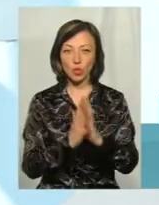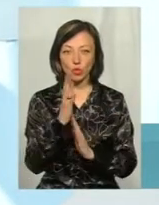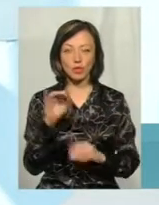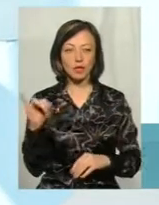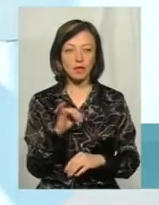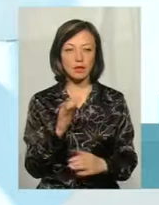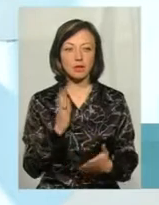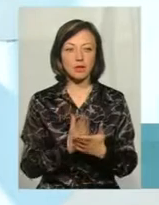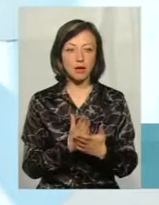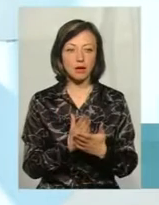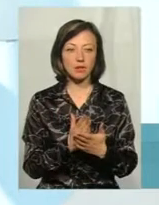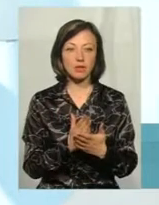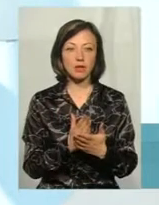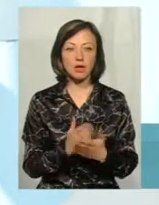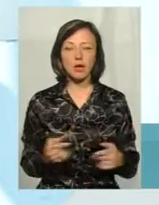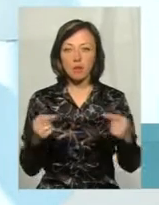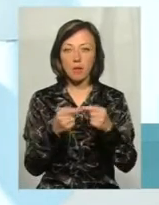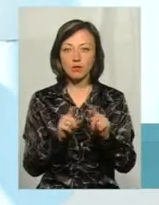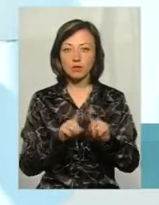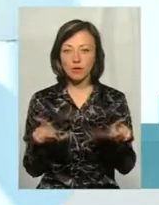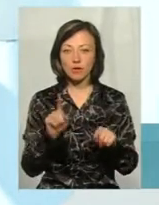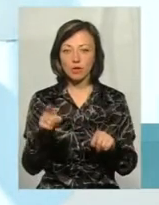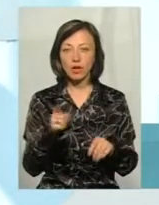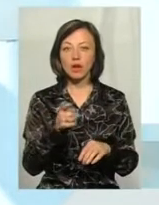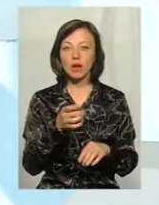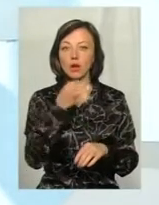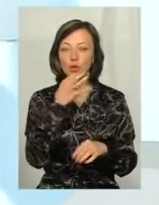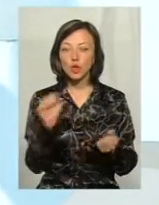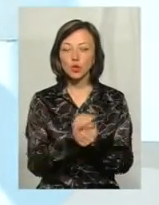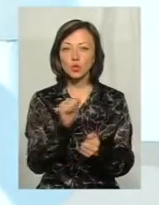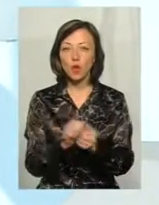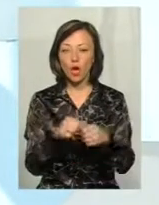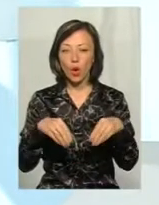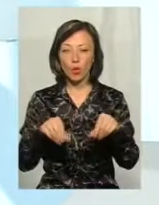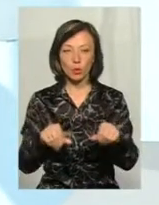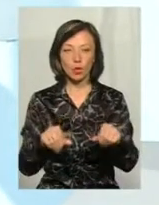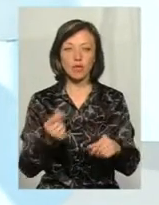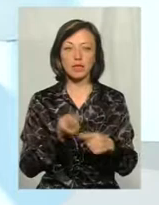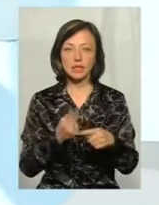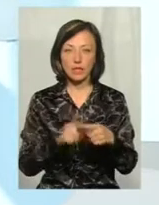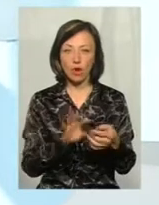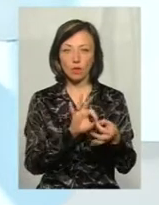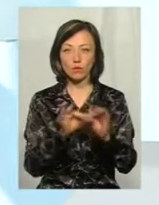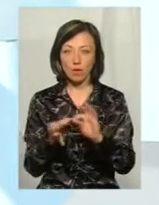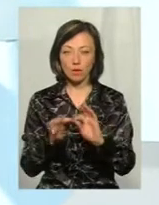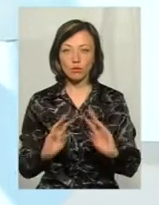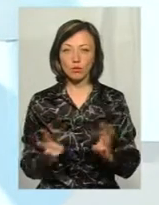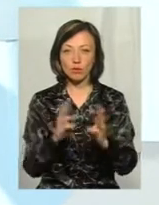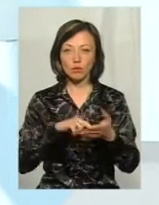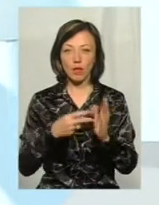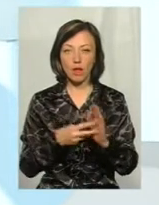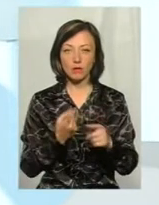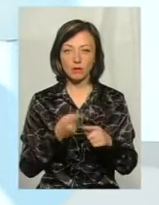і мають певну свою специфіку. Вони люблять сухі ґрунти. Тому це ускладнює, значить, в пожежному плані